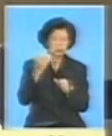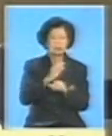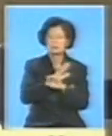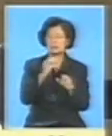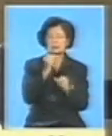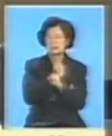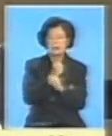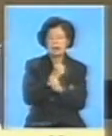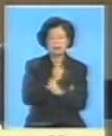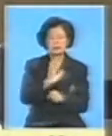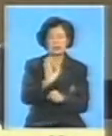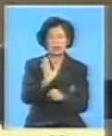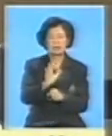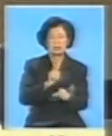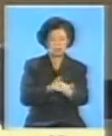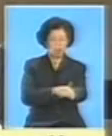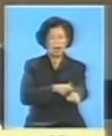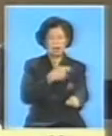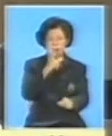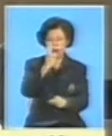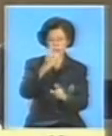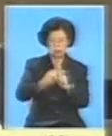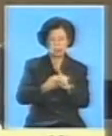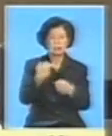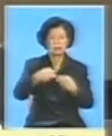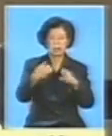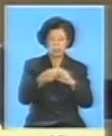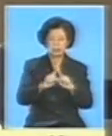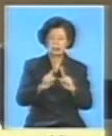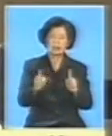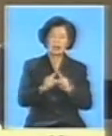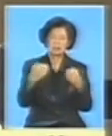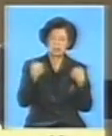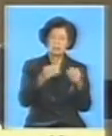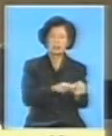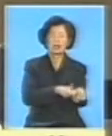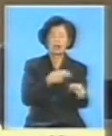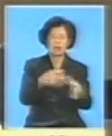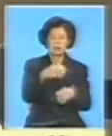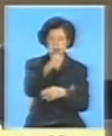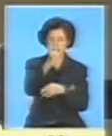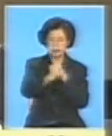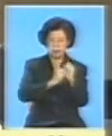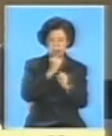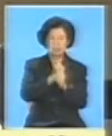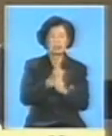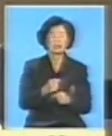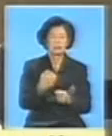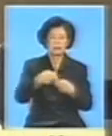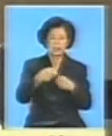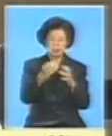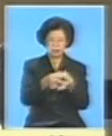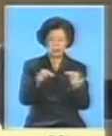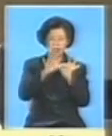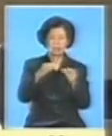าที่ได้ตามปกตินะครับเป็นเวลานานกว่า6เดือนและปัญหาต่างๆนั้นเกิดขึ้นมาเป็นเวลานานเป็น10ปีนะครับปัญหาที่สำคัญก็คือเรื่องปัญห